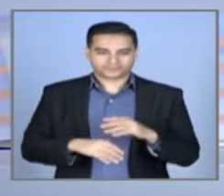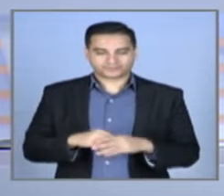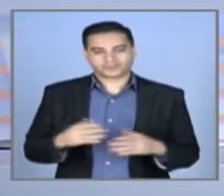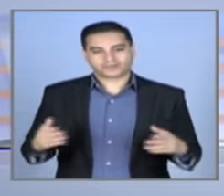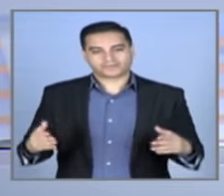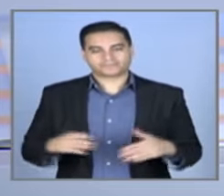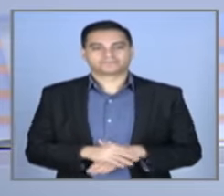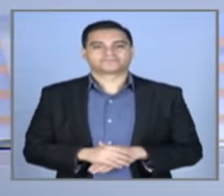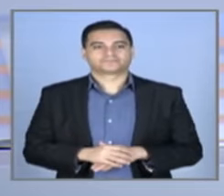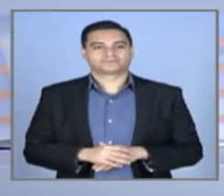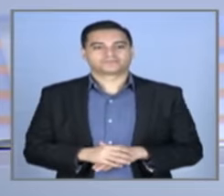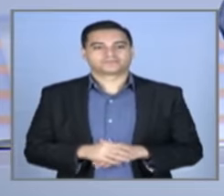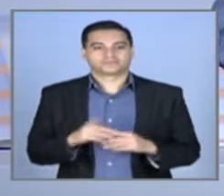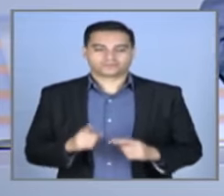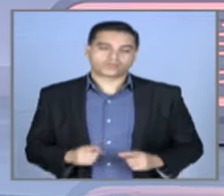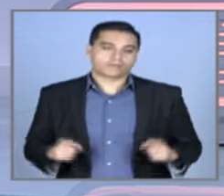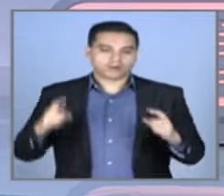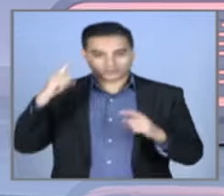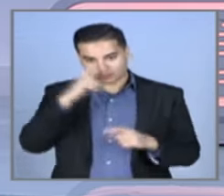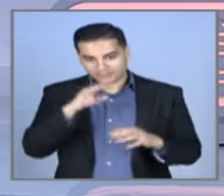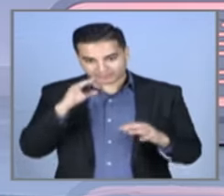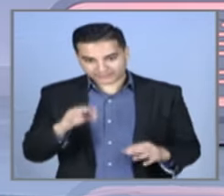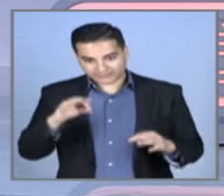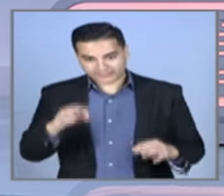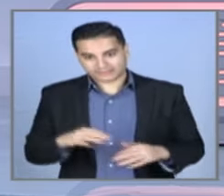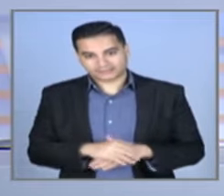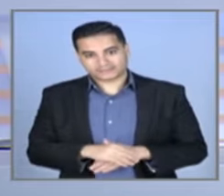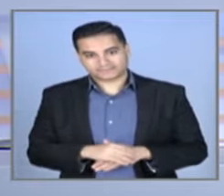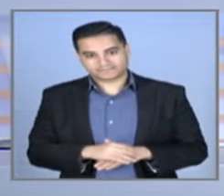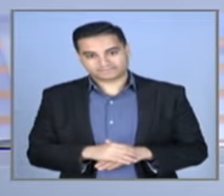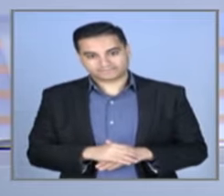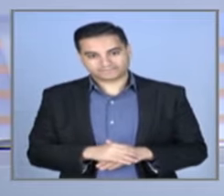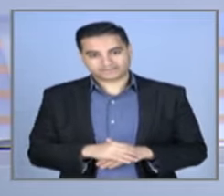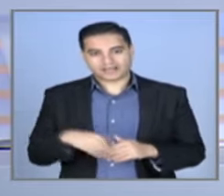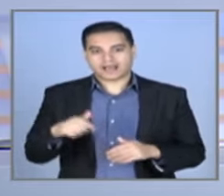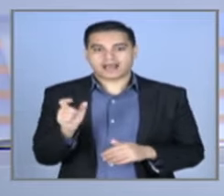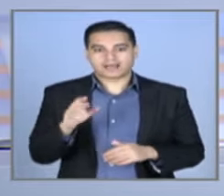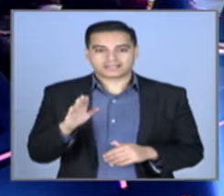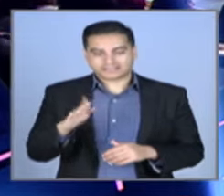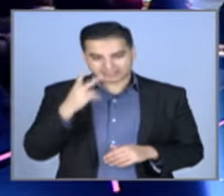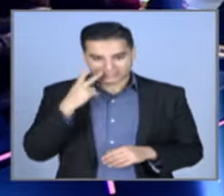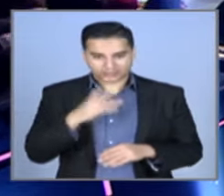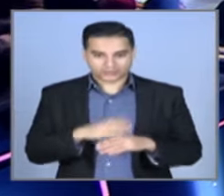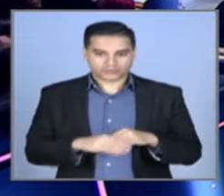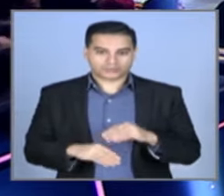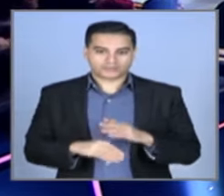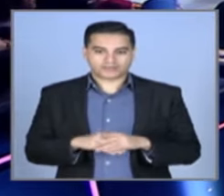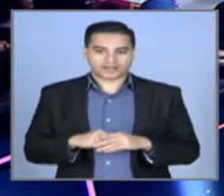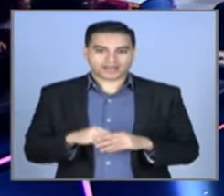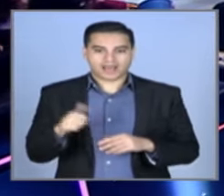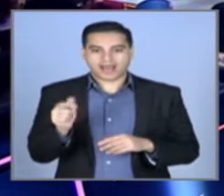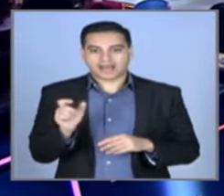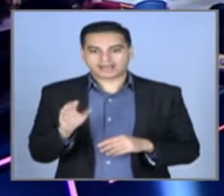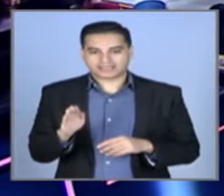تجاوب. مباراة صعبة جدا جدا. أنس، اتفضل يا أنس. هنشوف